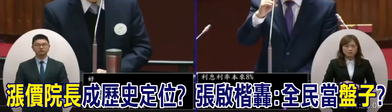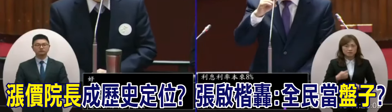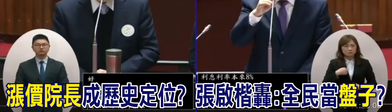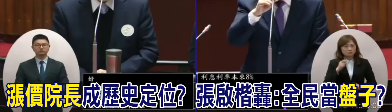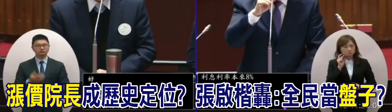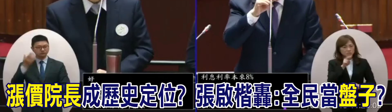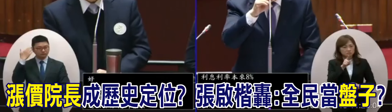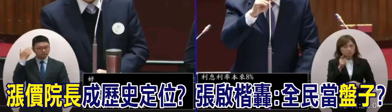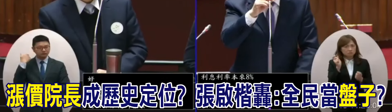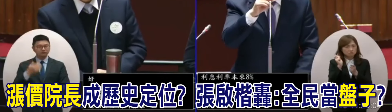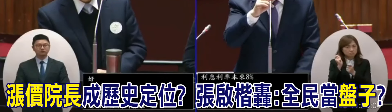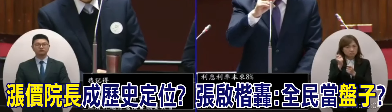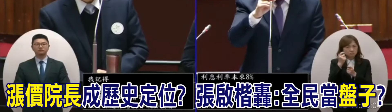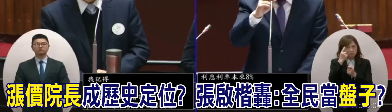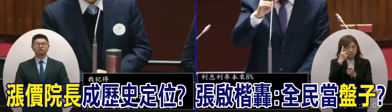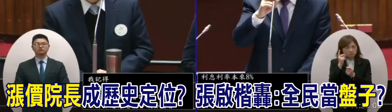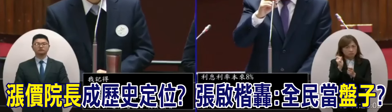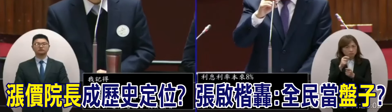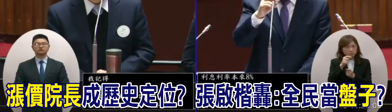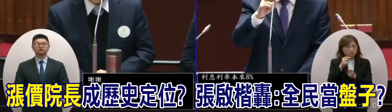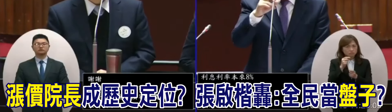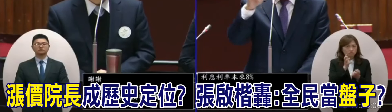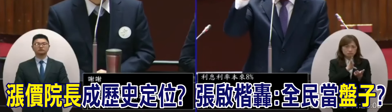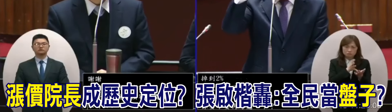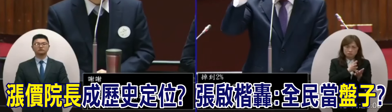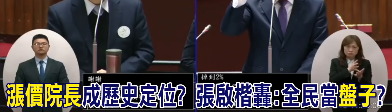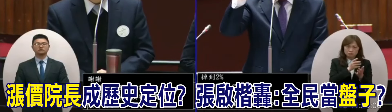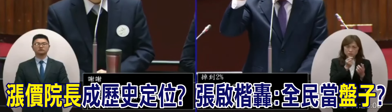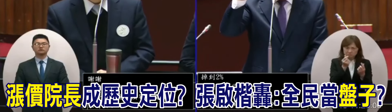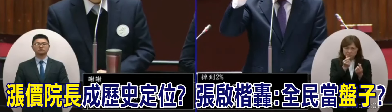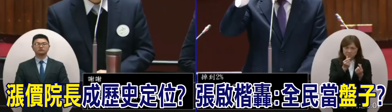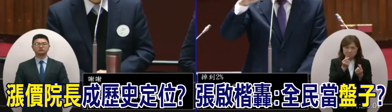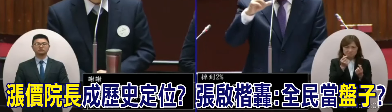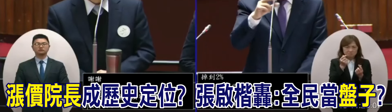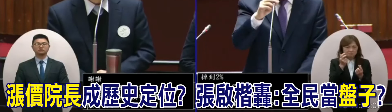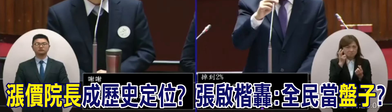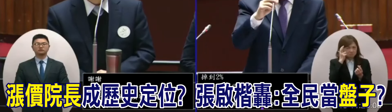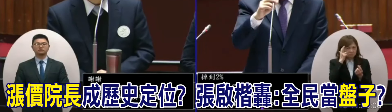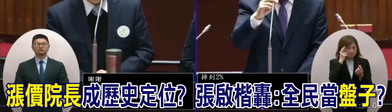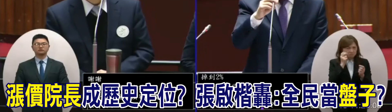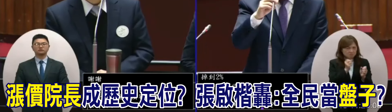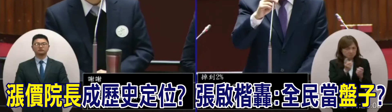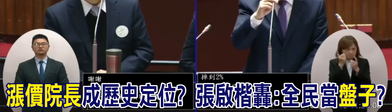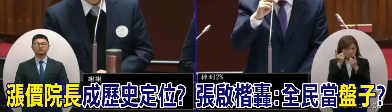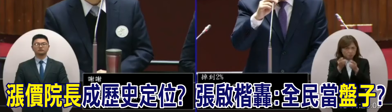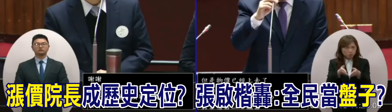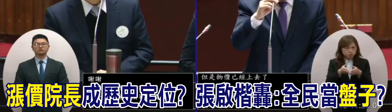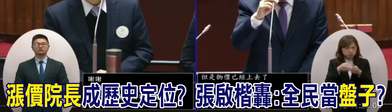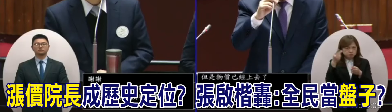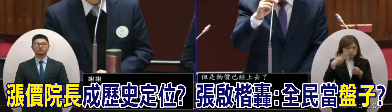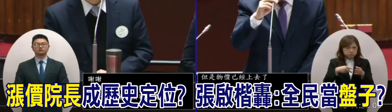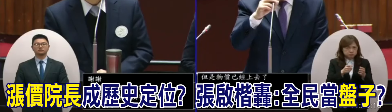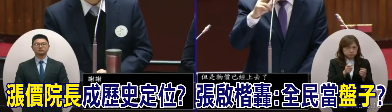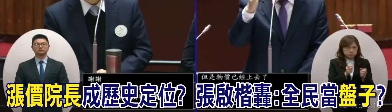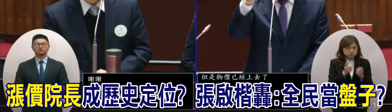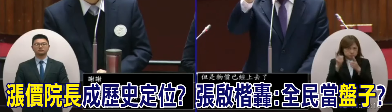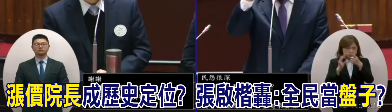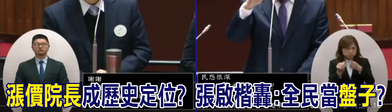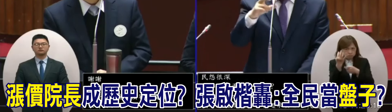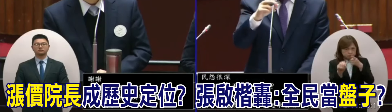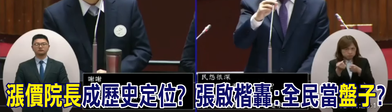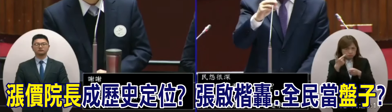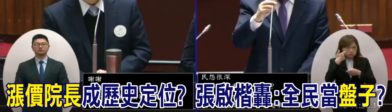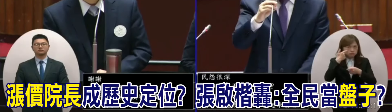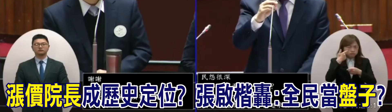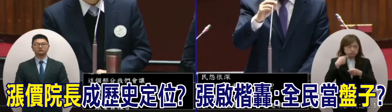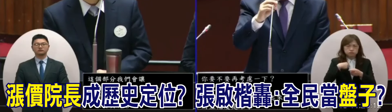过往的我这几天你的讲话看起来是要涨，而且幅度是不小。那我要提醒一个点，台电